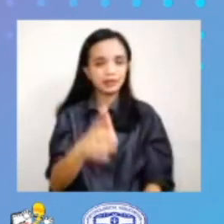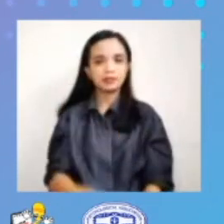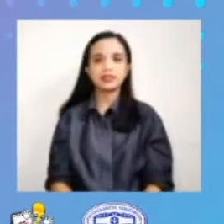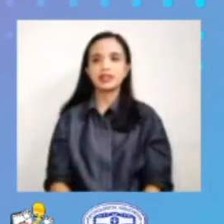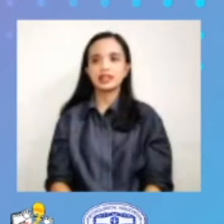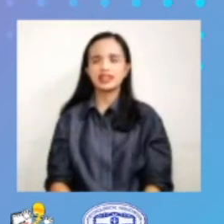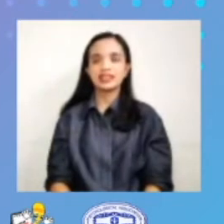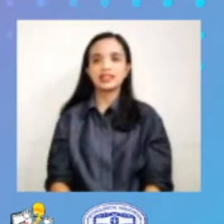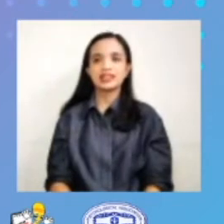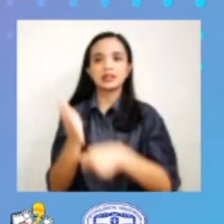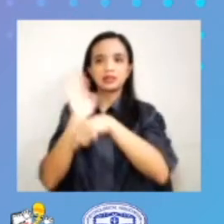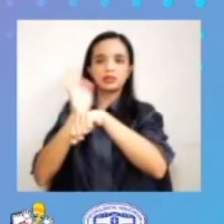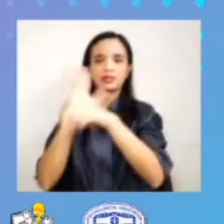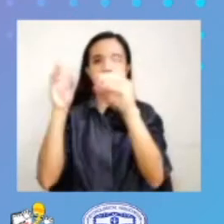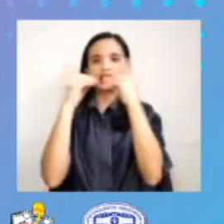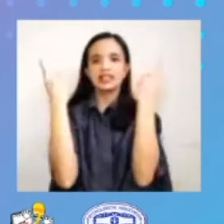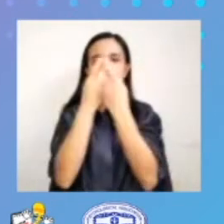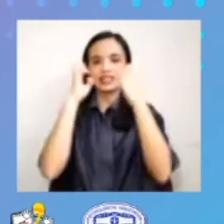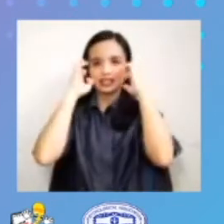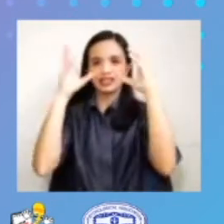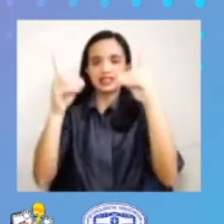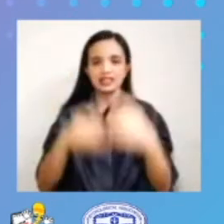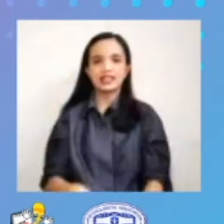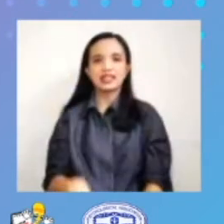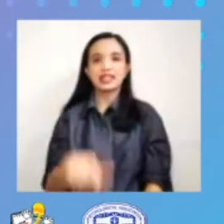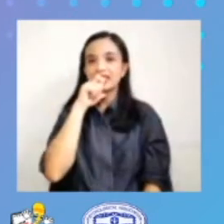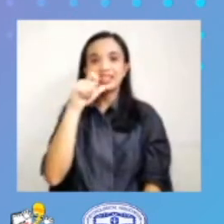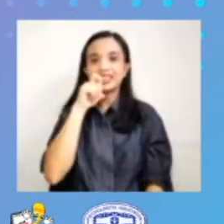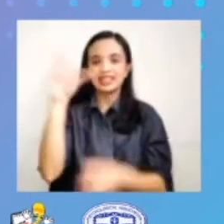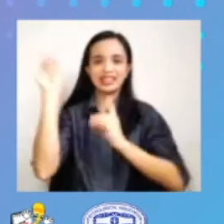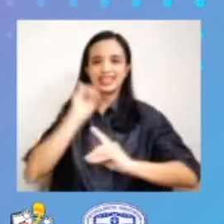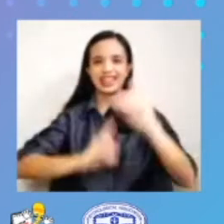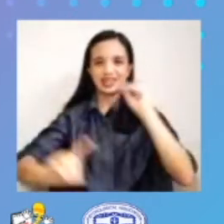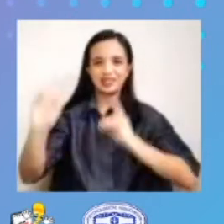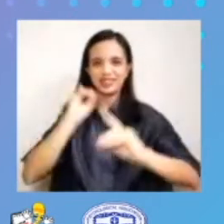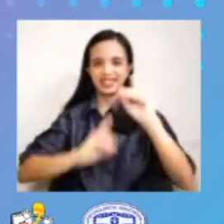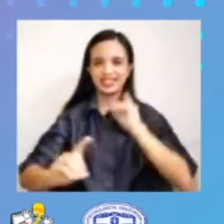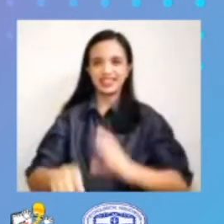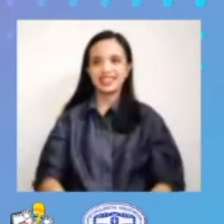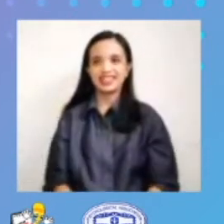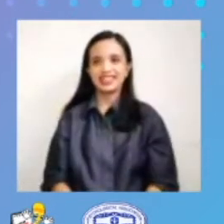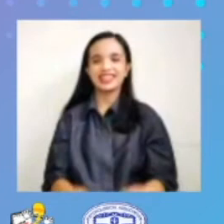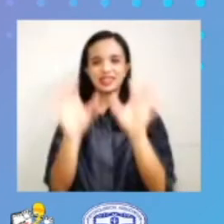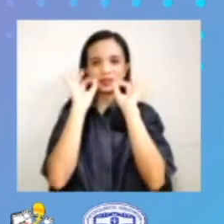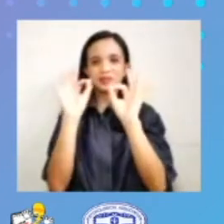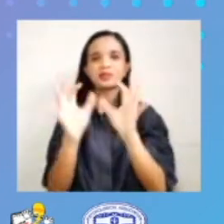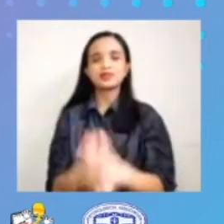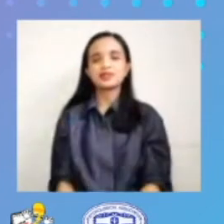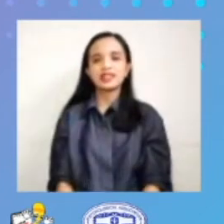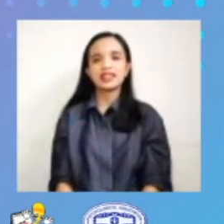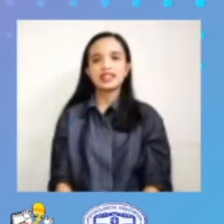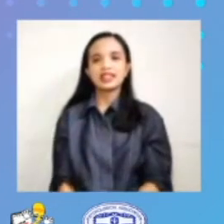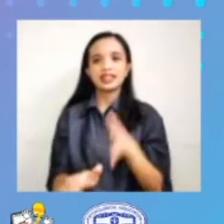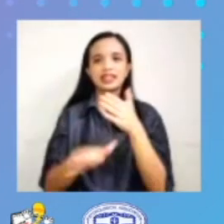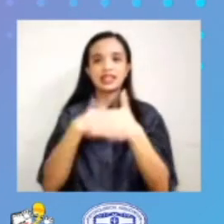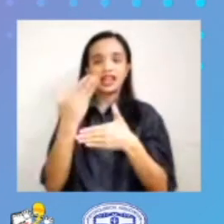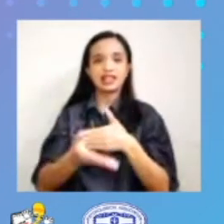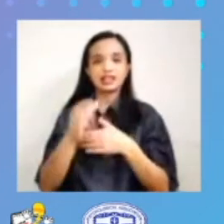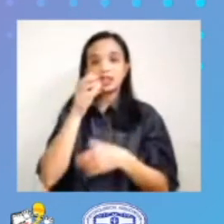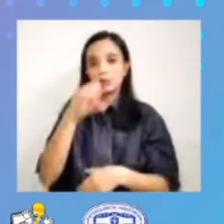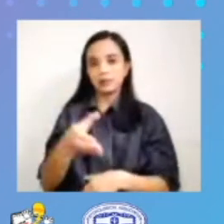You know, it's difficult actually. Pero you need to start slowly. Yeah. So that will form habit. Thank